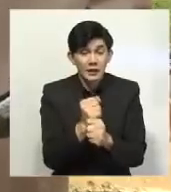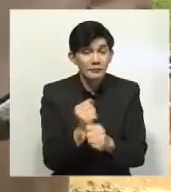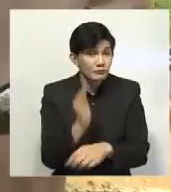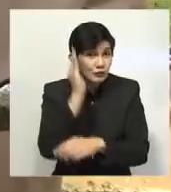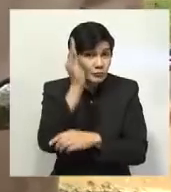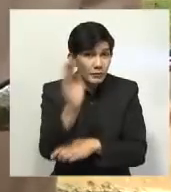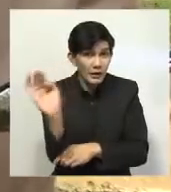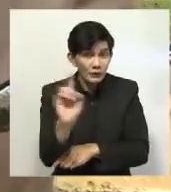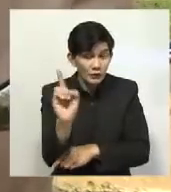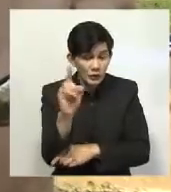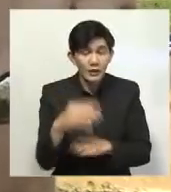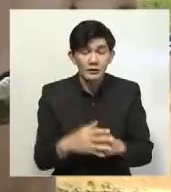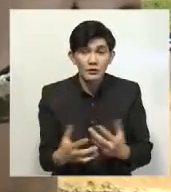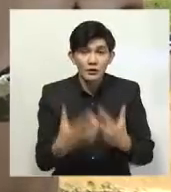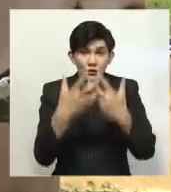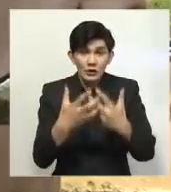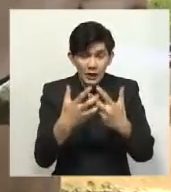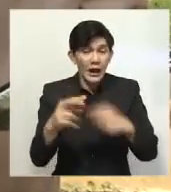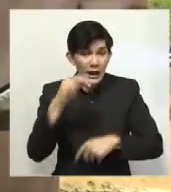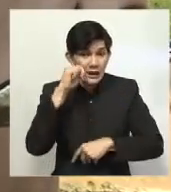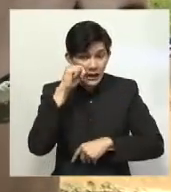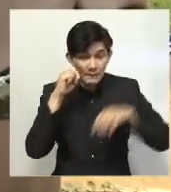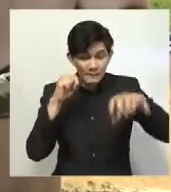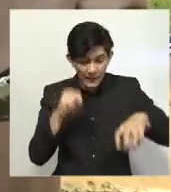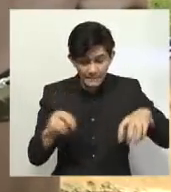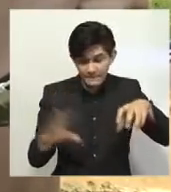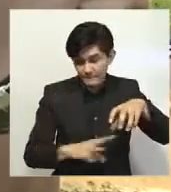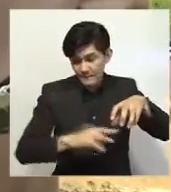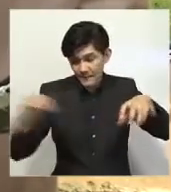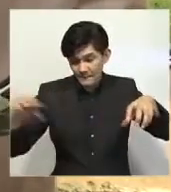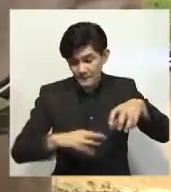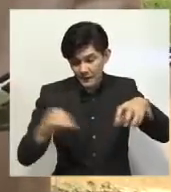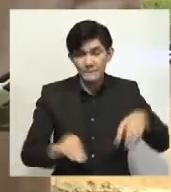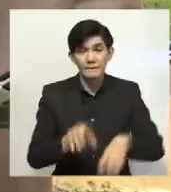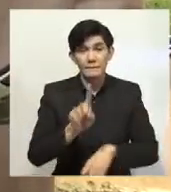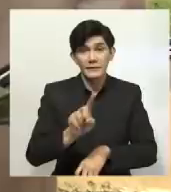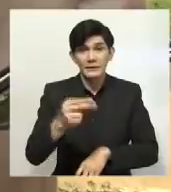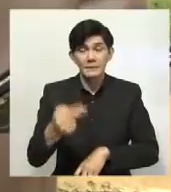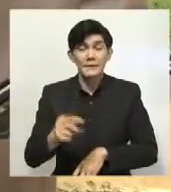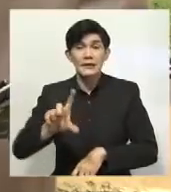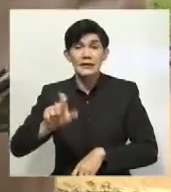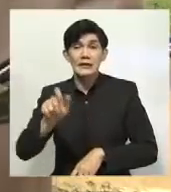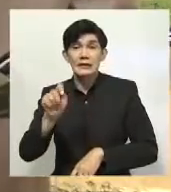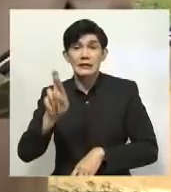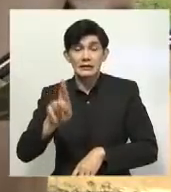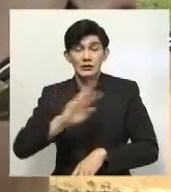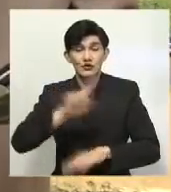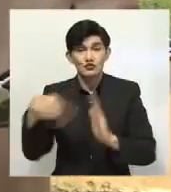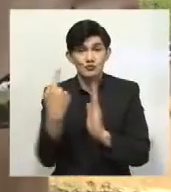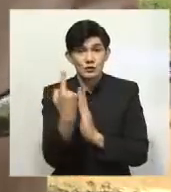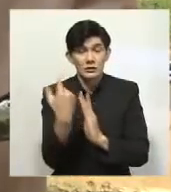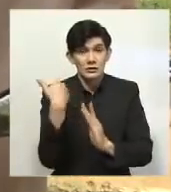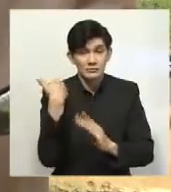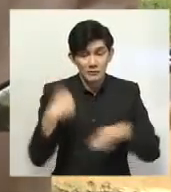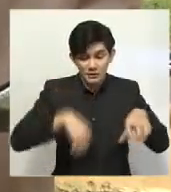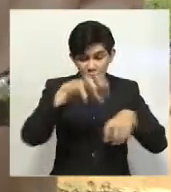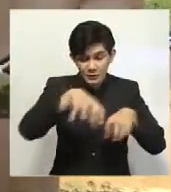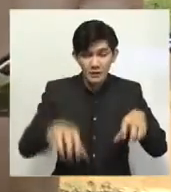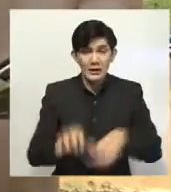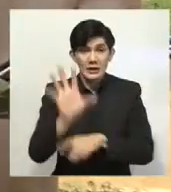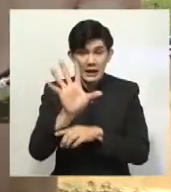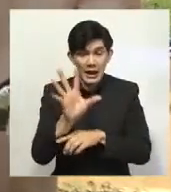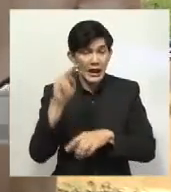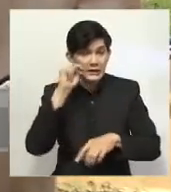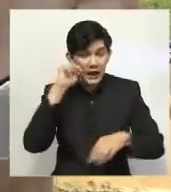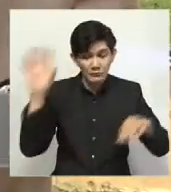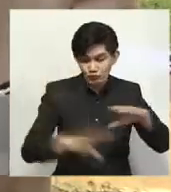ยะต่อไปนะครับก็จะติดตั้งเครื่องสูบน้ำนะครับแรงสูบประมาณ 10,000 ลิตรต่อชั่วโมงนะครับซึ่งถ้าสามารถติดตั้งได้ทั้ง5ตัวเนี่ย